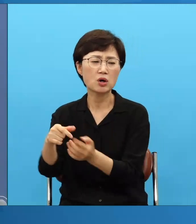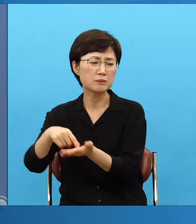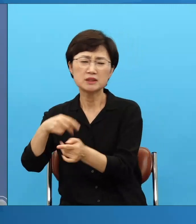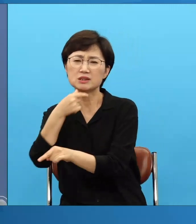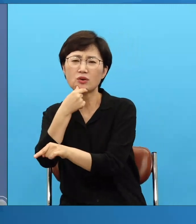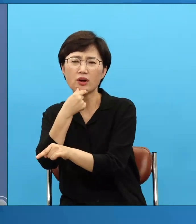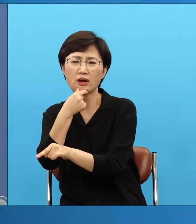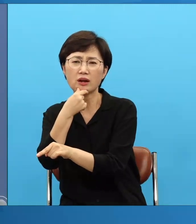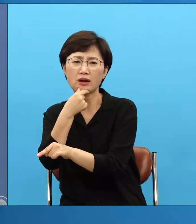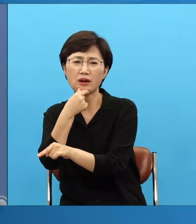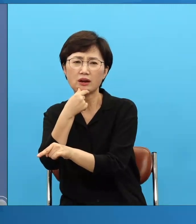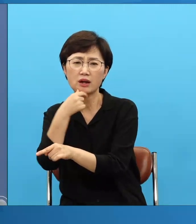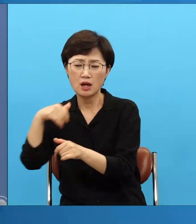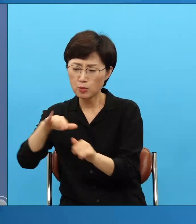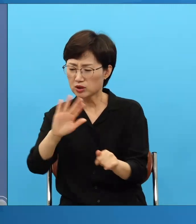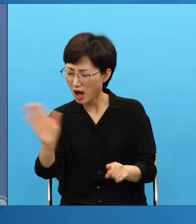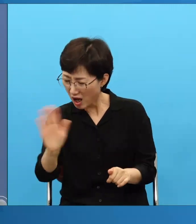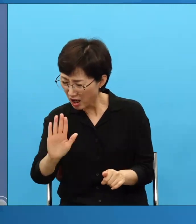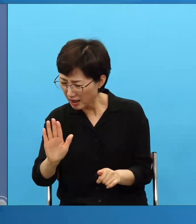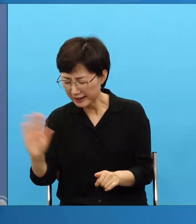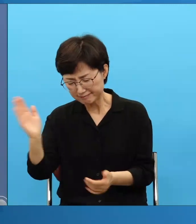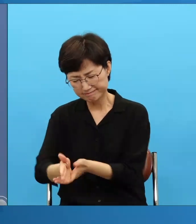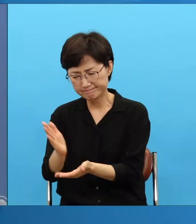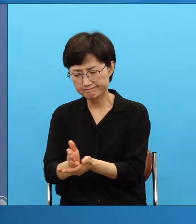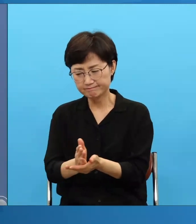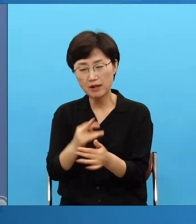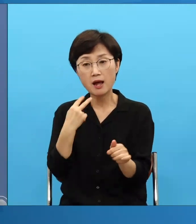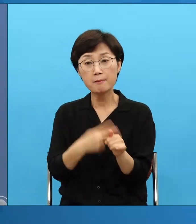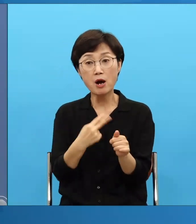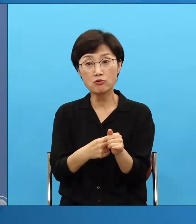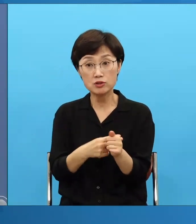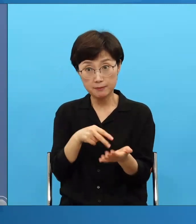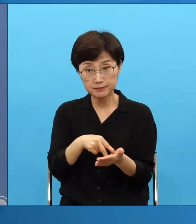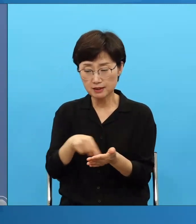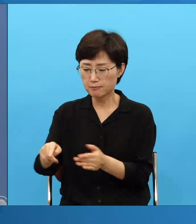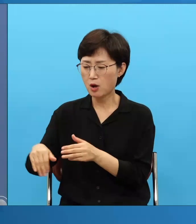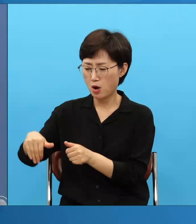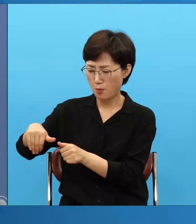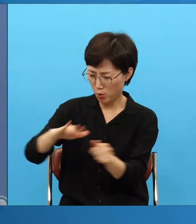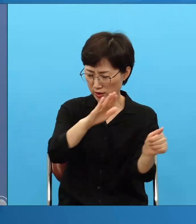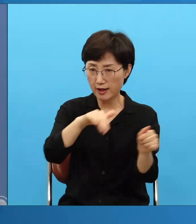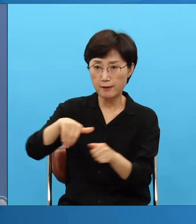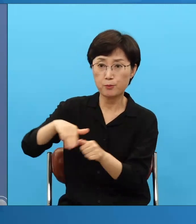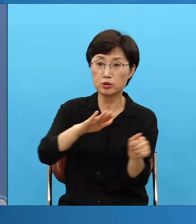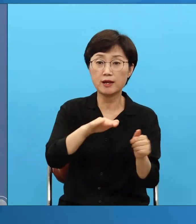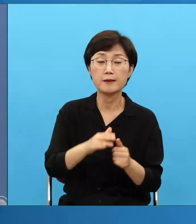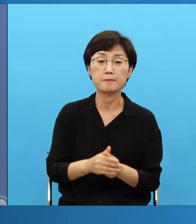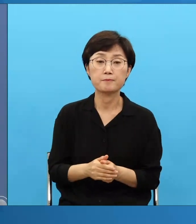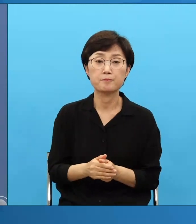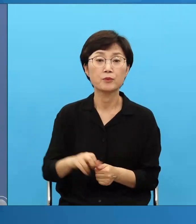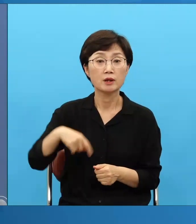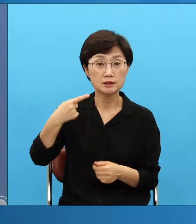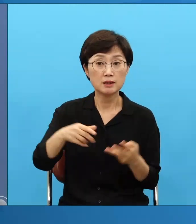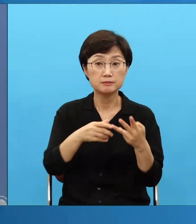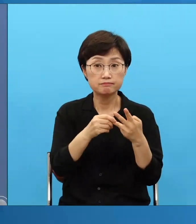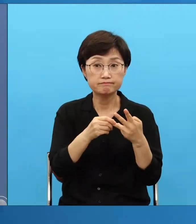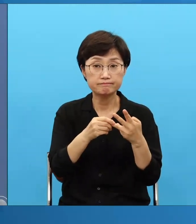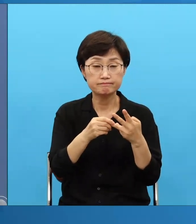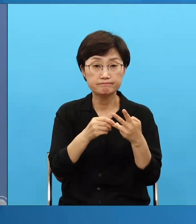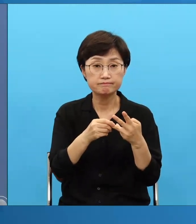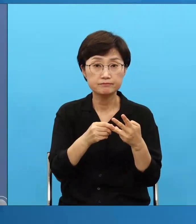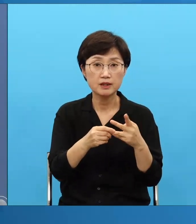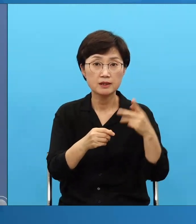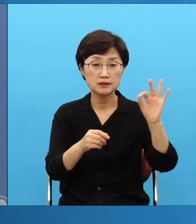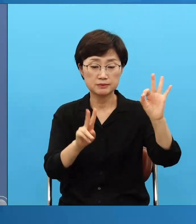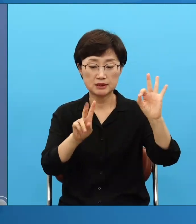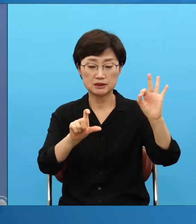가게 될 거다 And 하는 then 얘기를 합니다. verse 12, we see that Paul says that Apollos will eventually go. 그리고 누굽니까? And then what else?